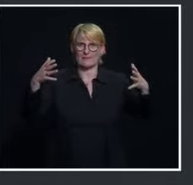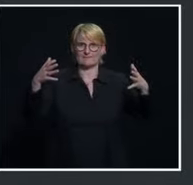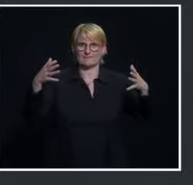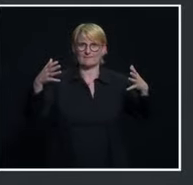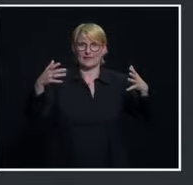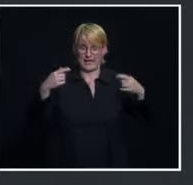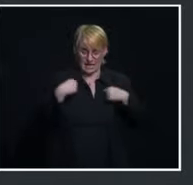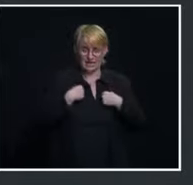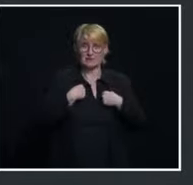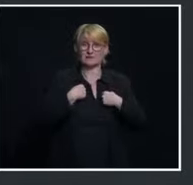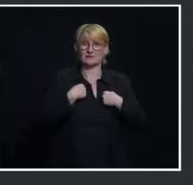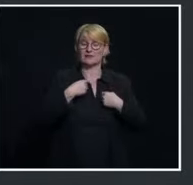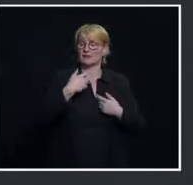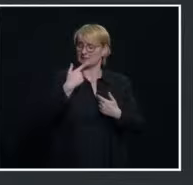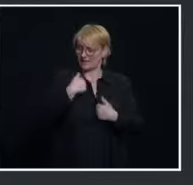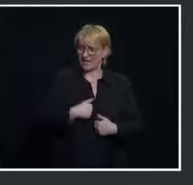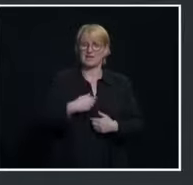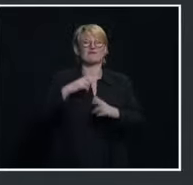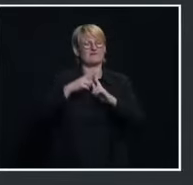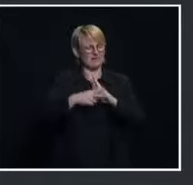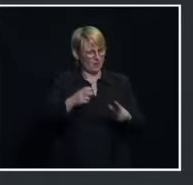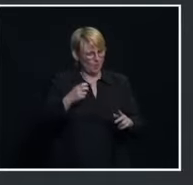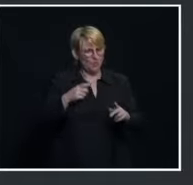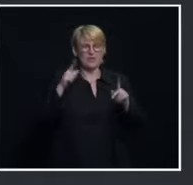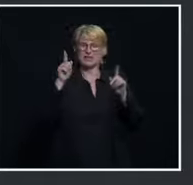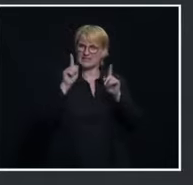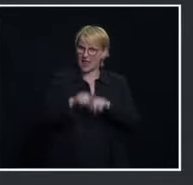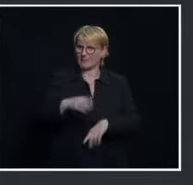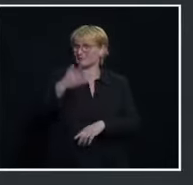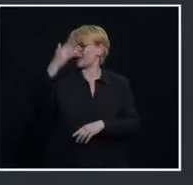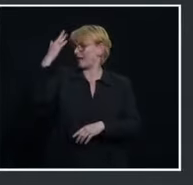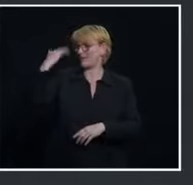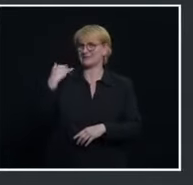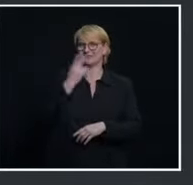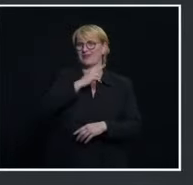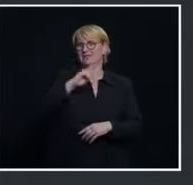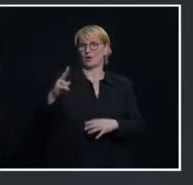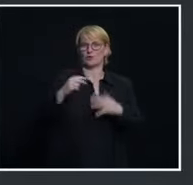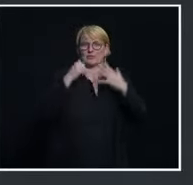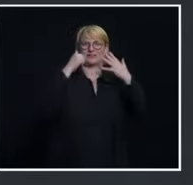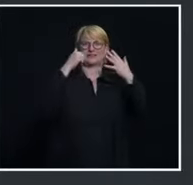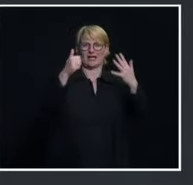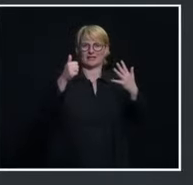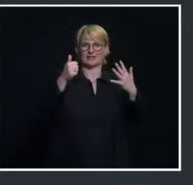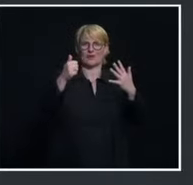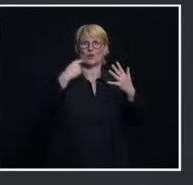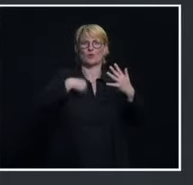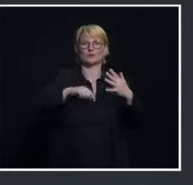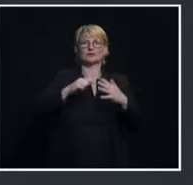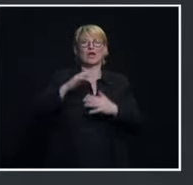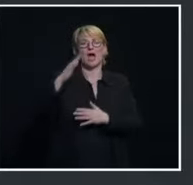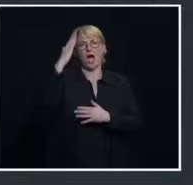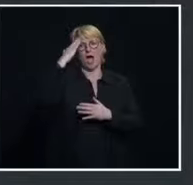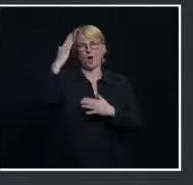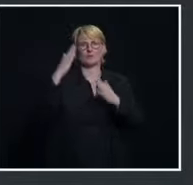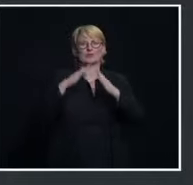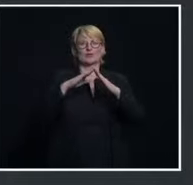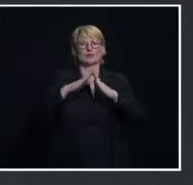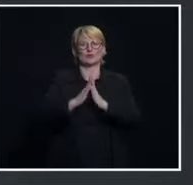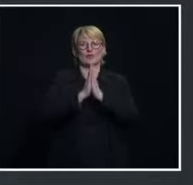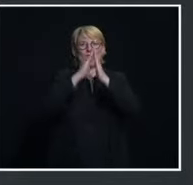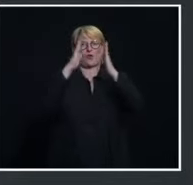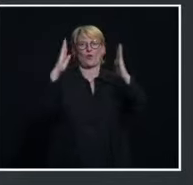sprechen, wenn ich wiederhole, was ich 2006 bei der Eröffnung unserer Hauptsynagoge gesagt